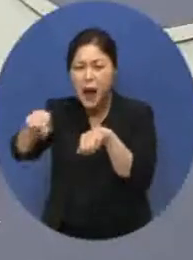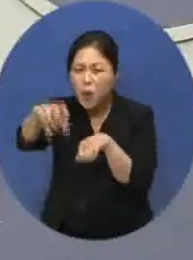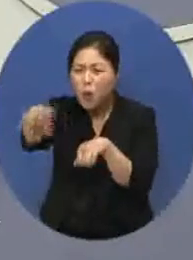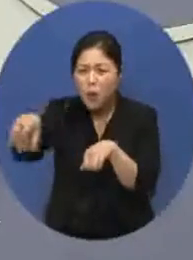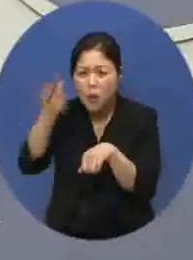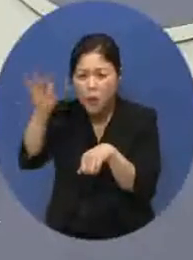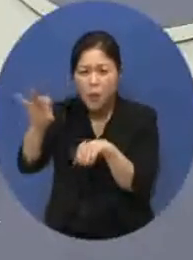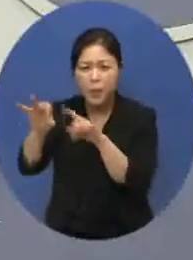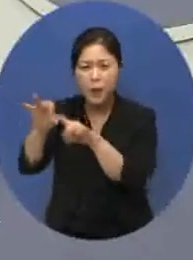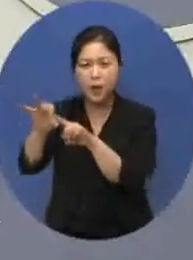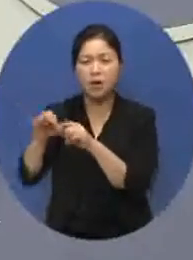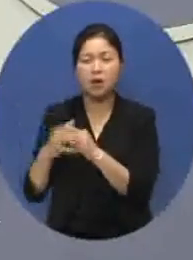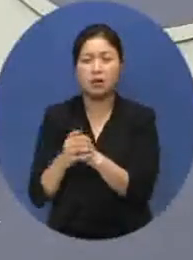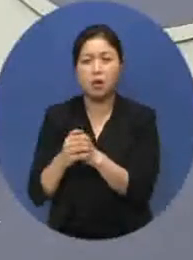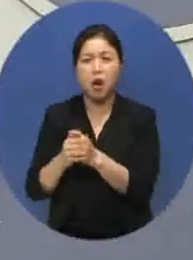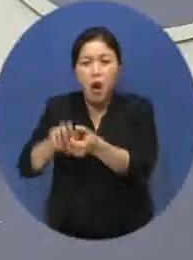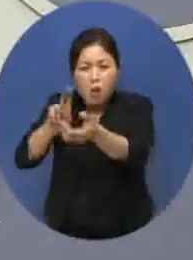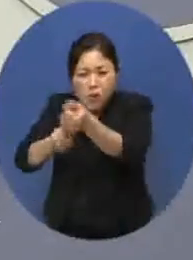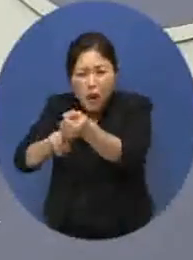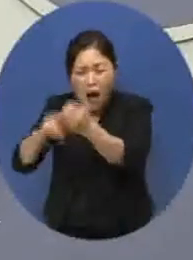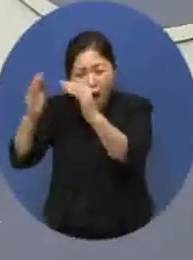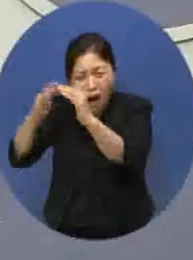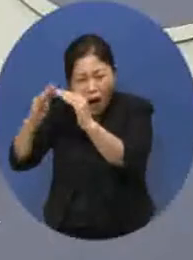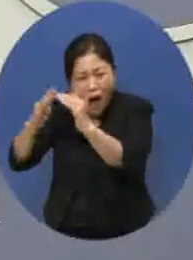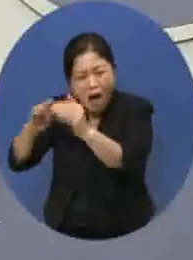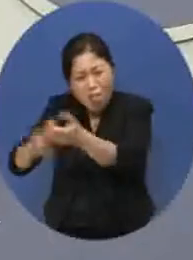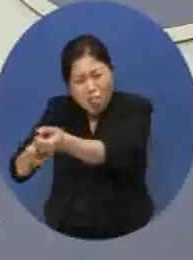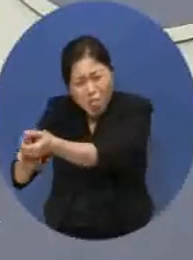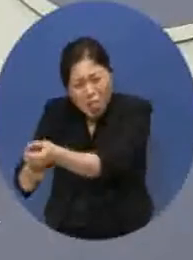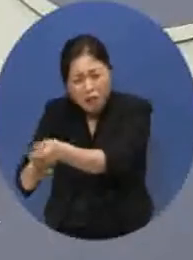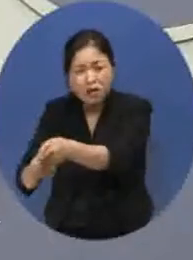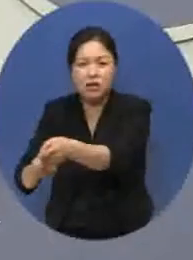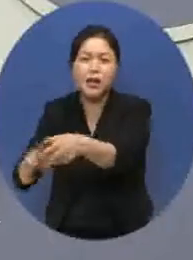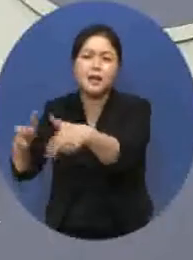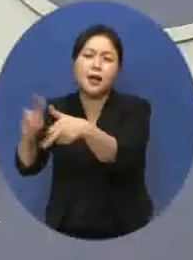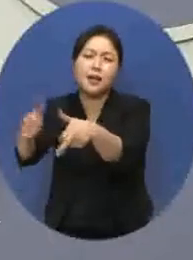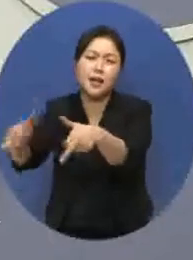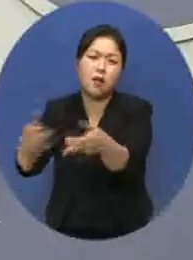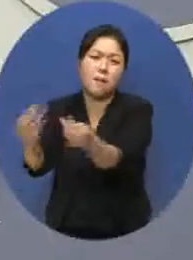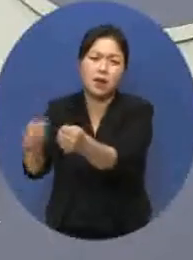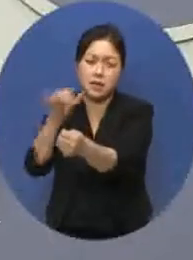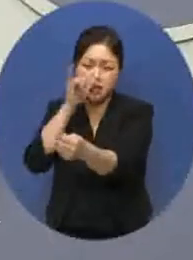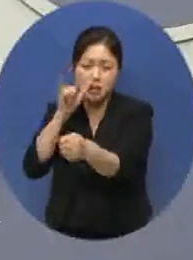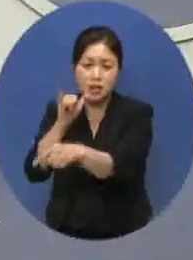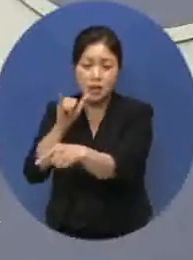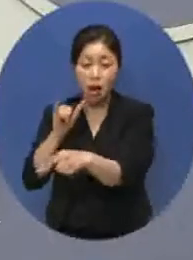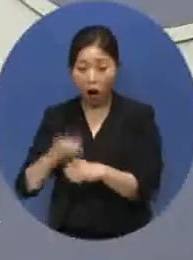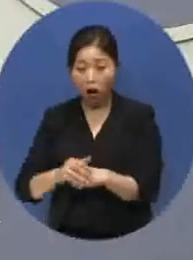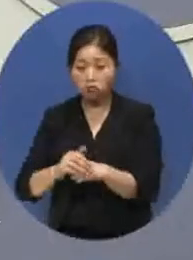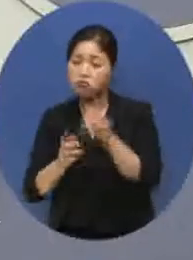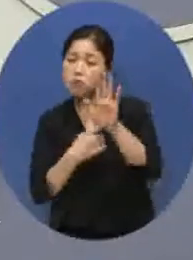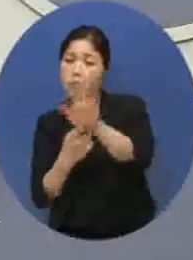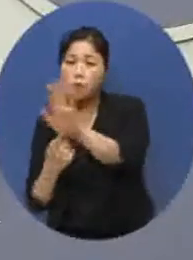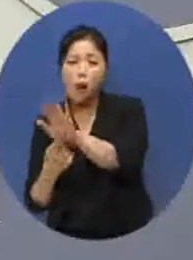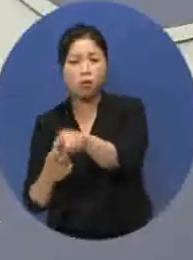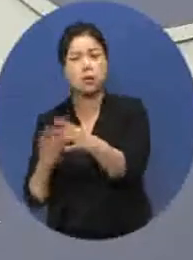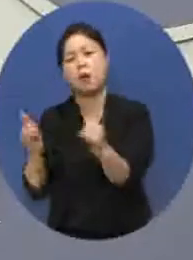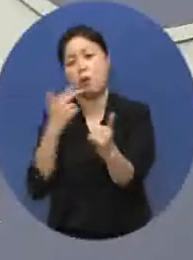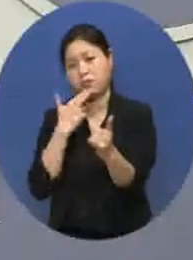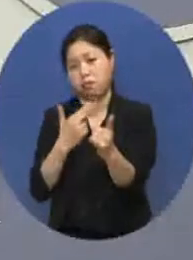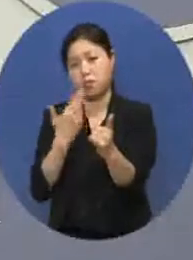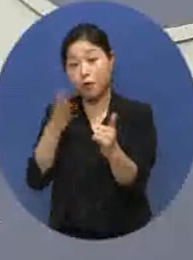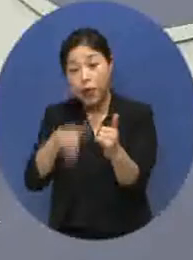뭐 감춰진 그런 자녀가 대부분이었지 뭐 내놓고 뭐 하는 자녀가 별로 없었던 것 같거든요. 근데